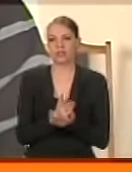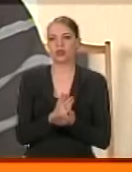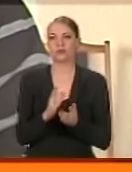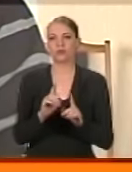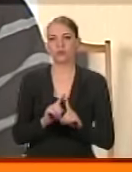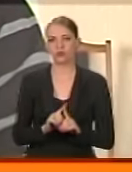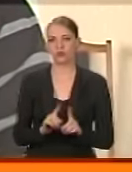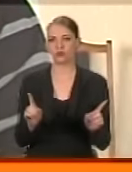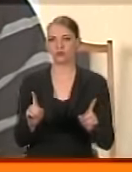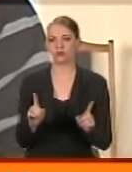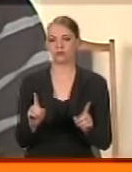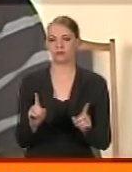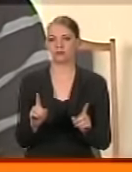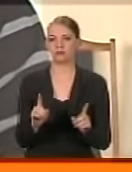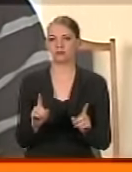особливо